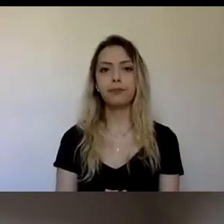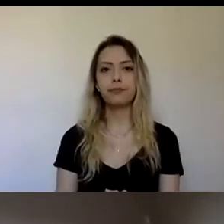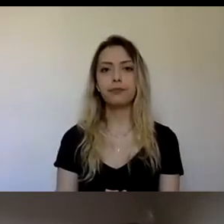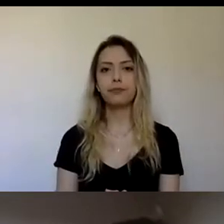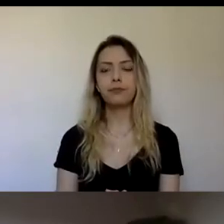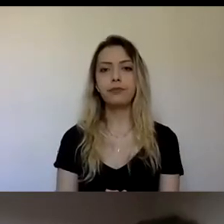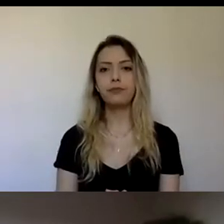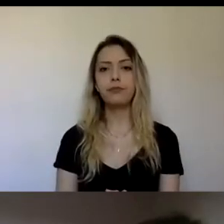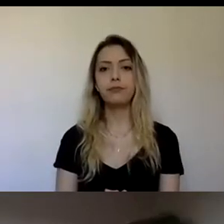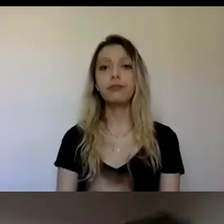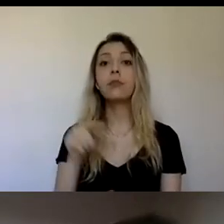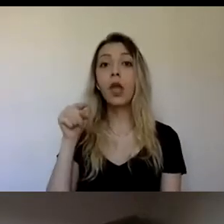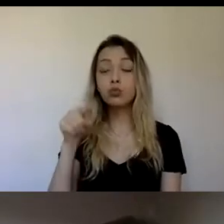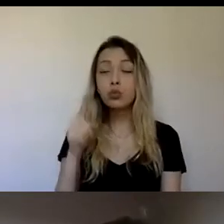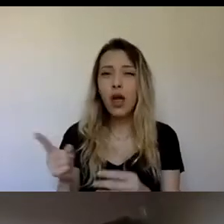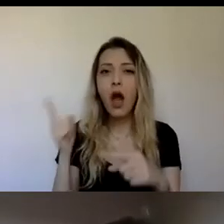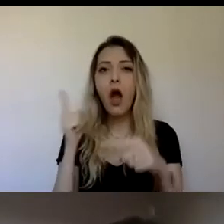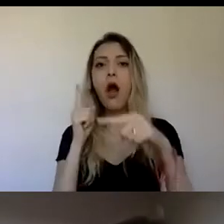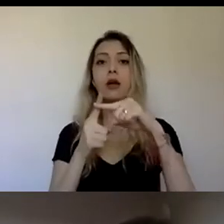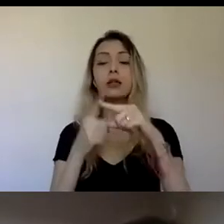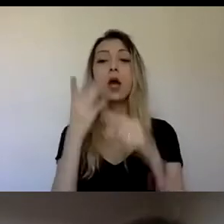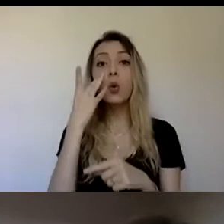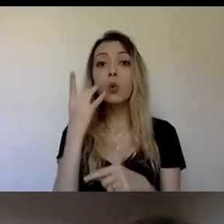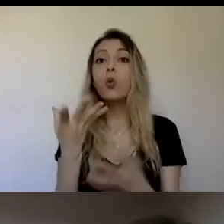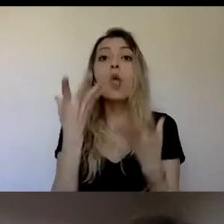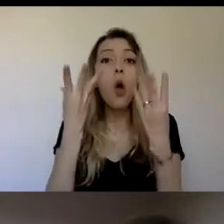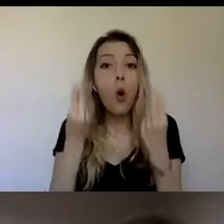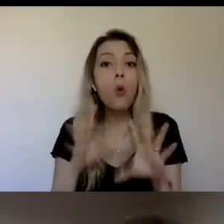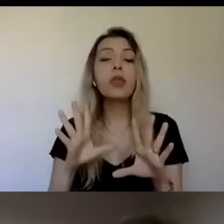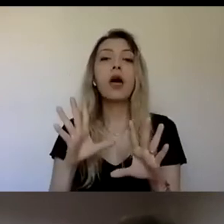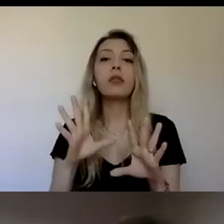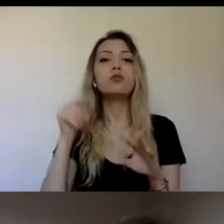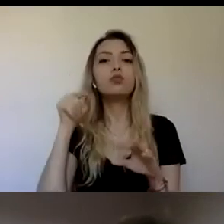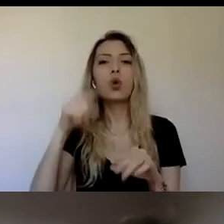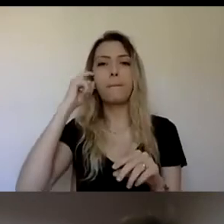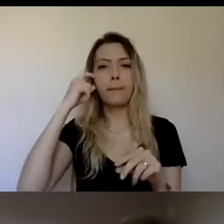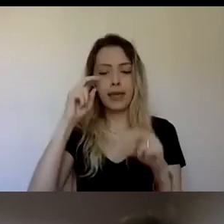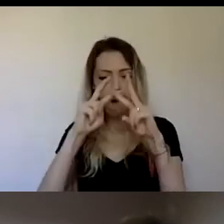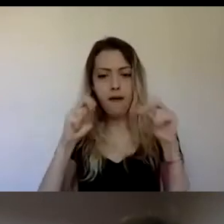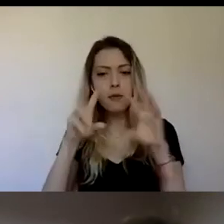göstergeler hayati bir öneme sahip ve göstergeler olmadan aslında izleme de çok iyi yapılamıyor.